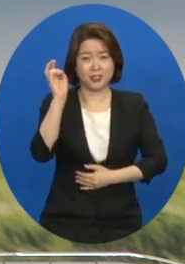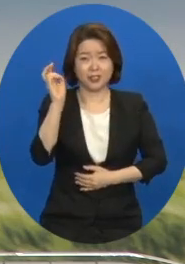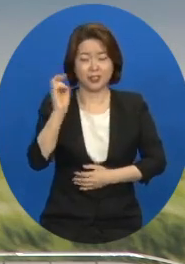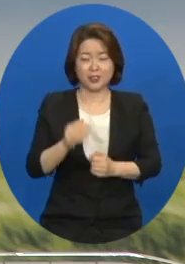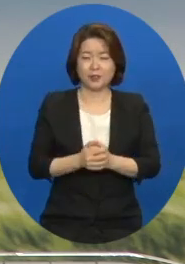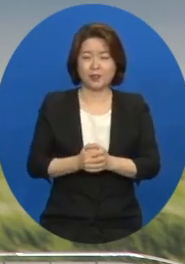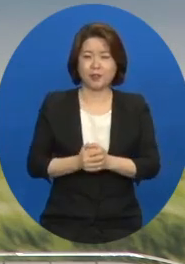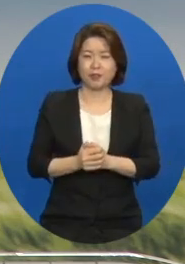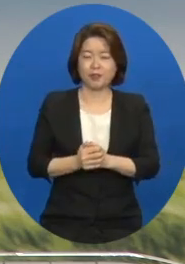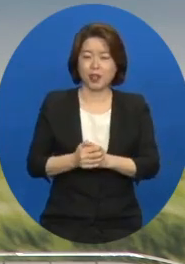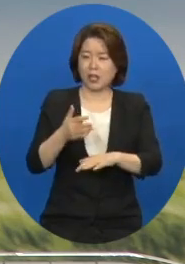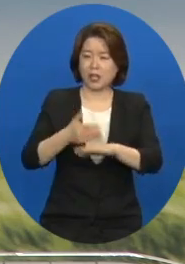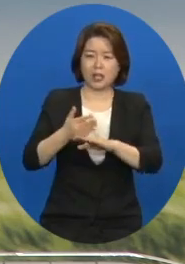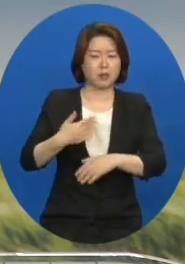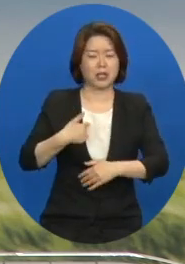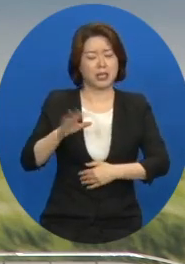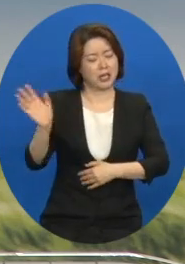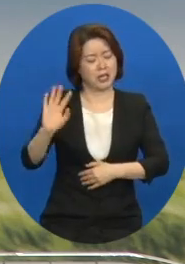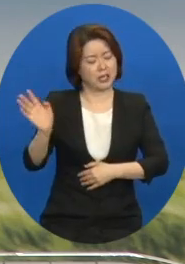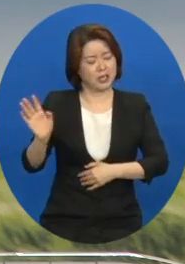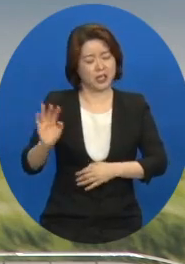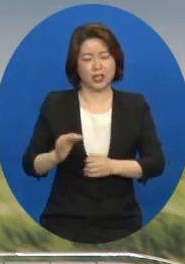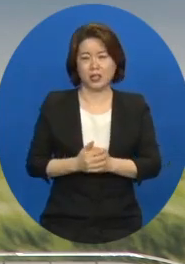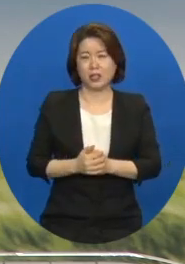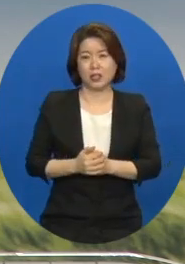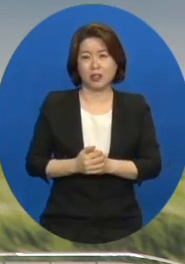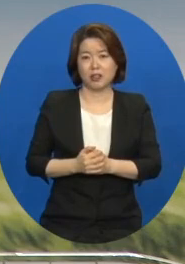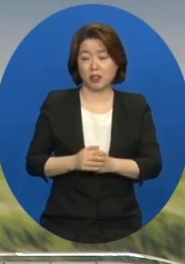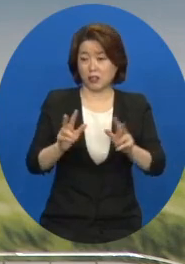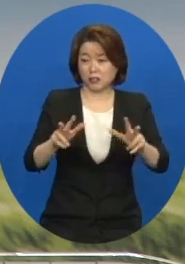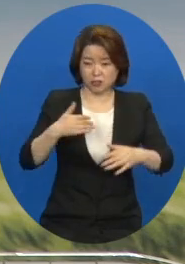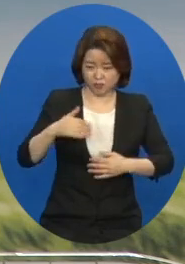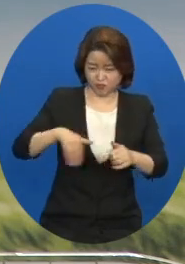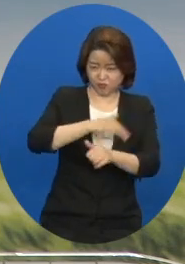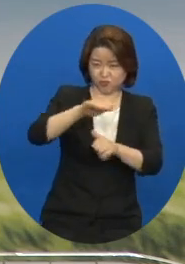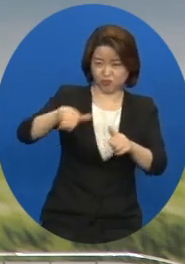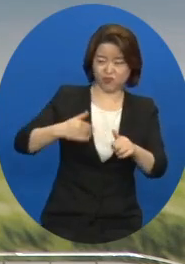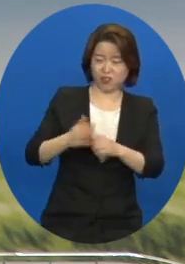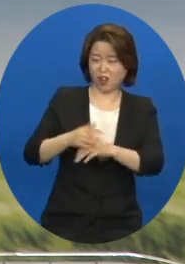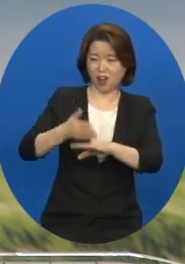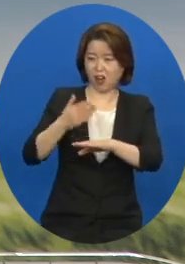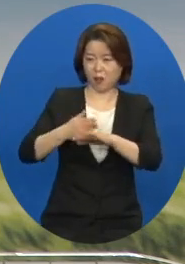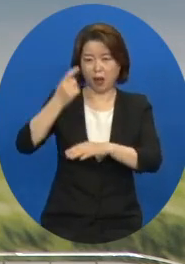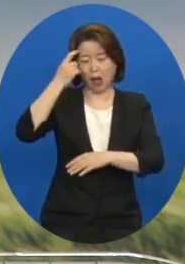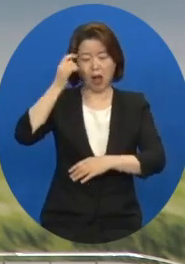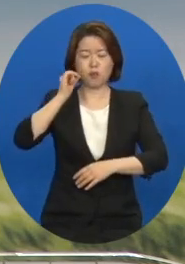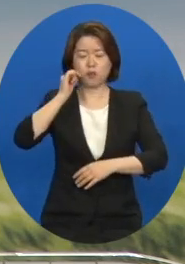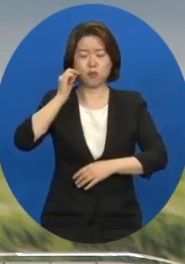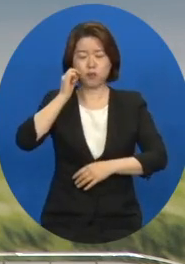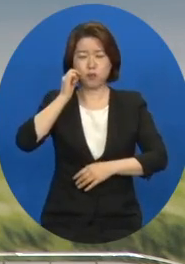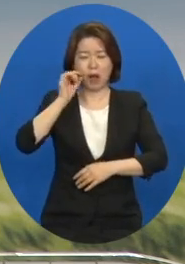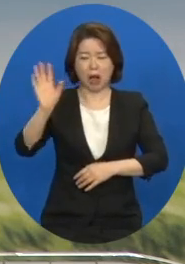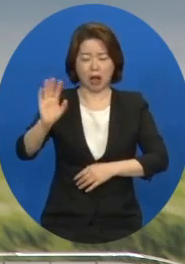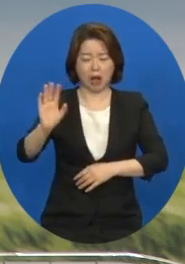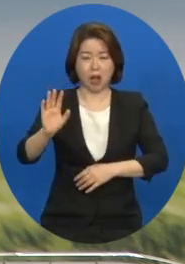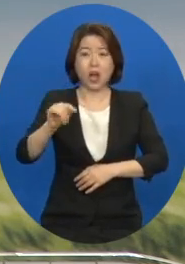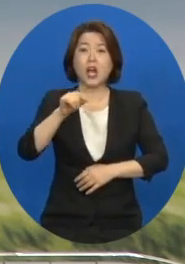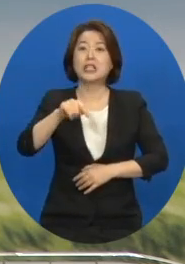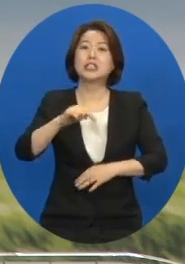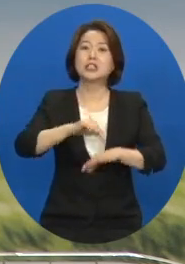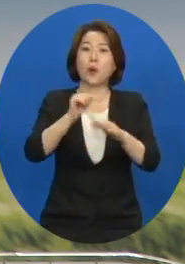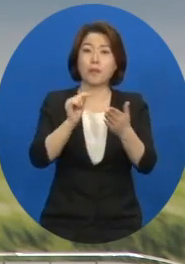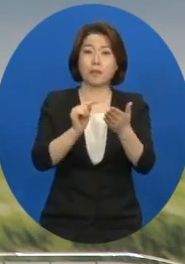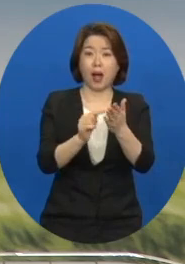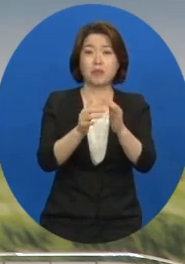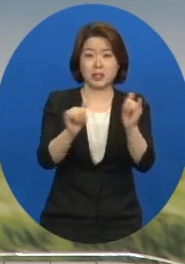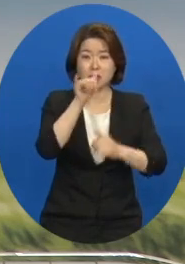감사라고는 도무지 되지도 않고 지금 형편이 감사는 상상도 안 되는 그런 심정인